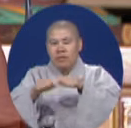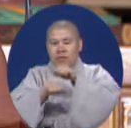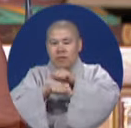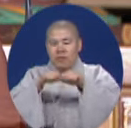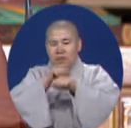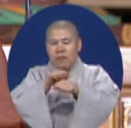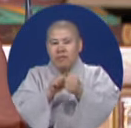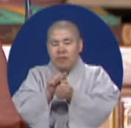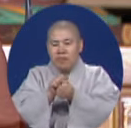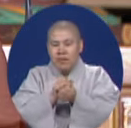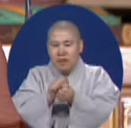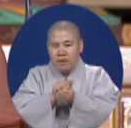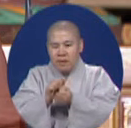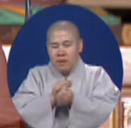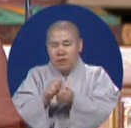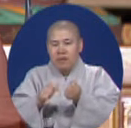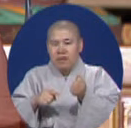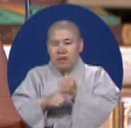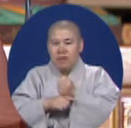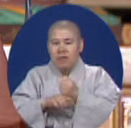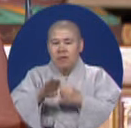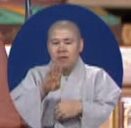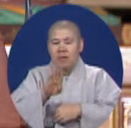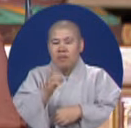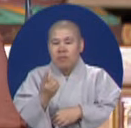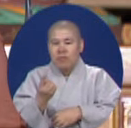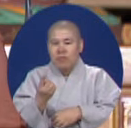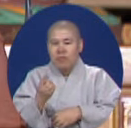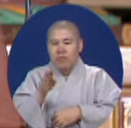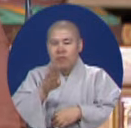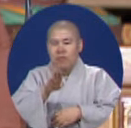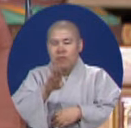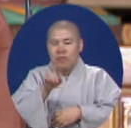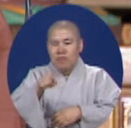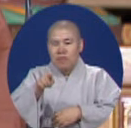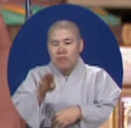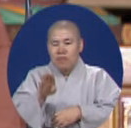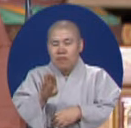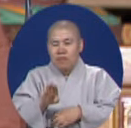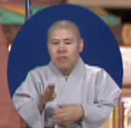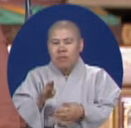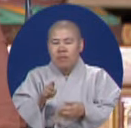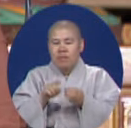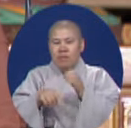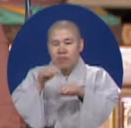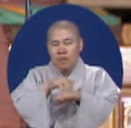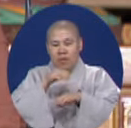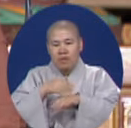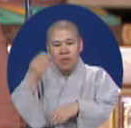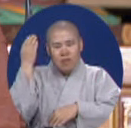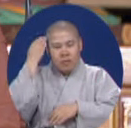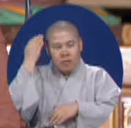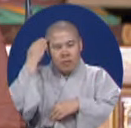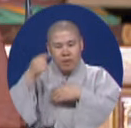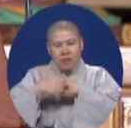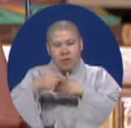보법수행입니다. 그래서 보리심을 상실하면 생명을 잃은 거예요. 그런 겁니다.